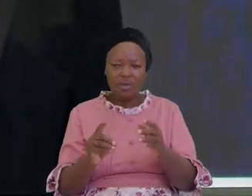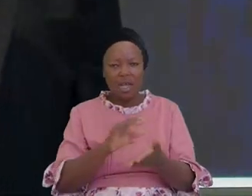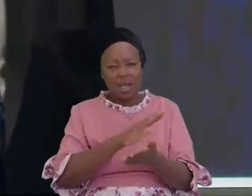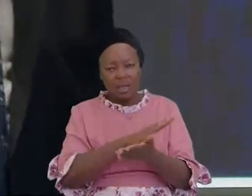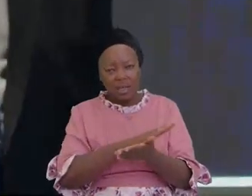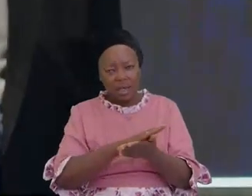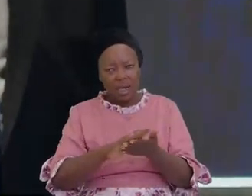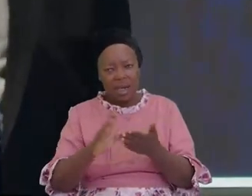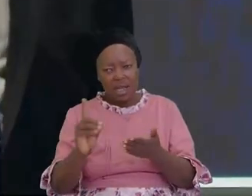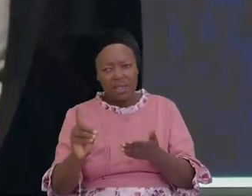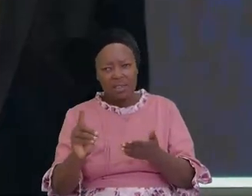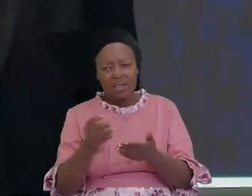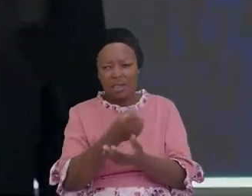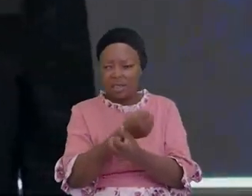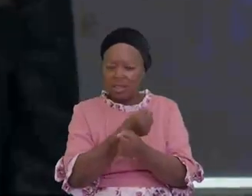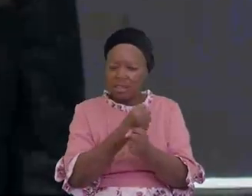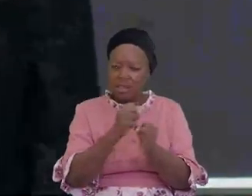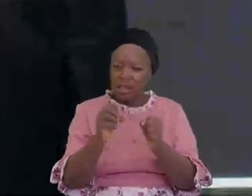purifié, sauvé,